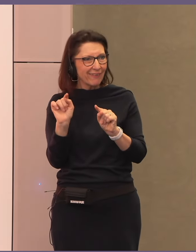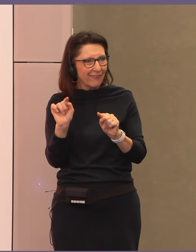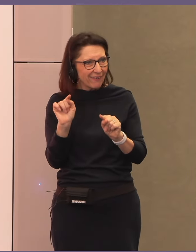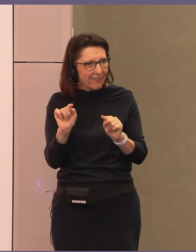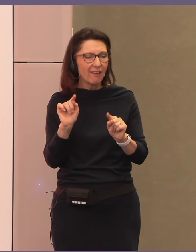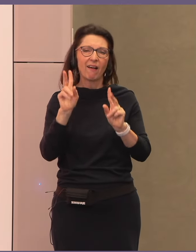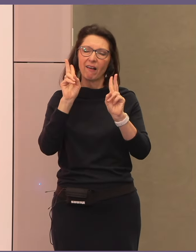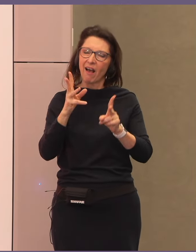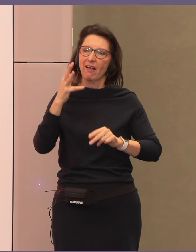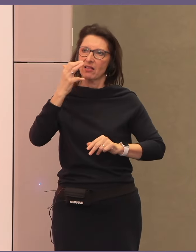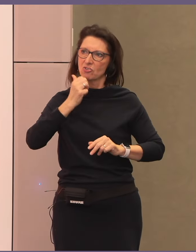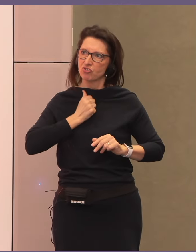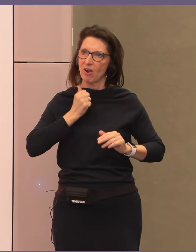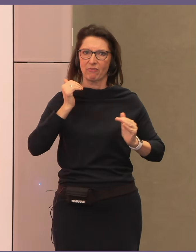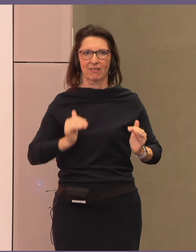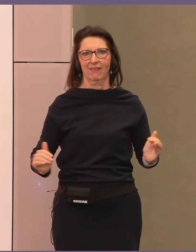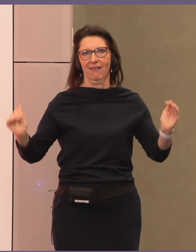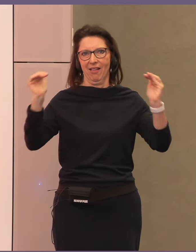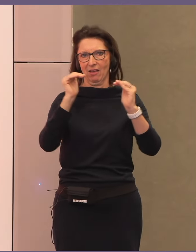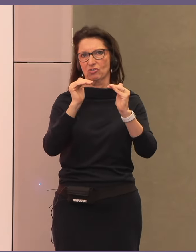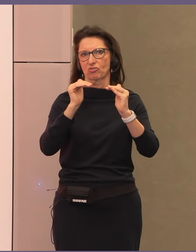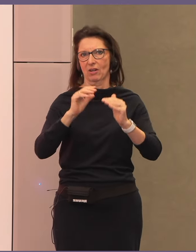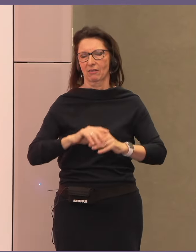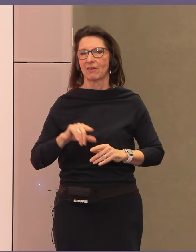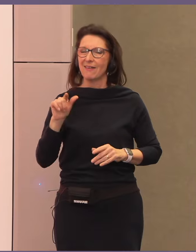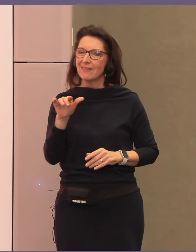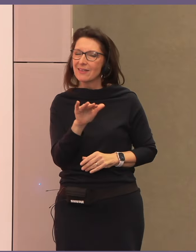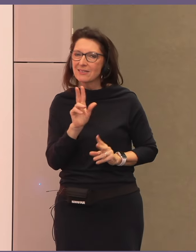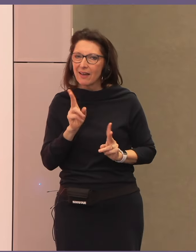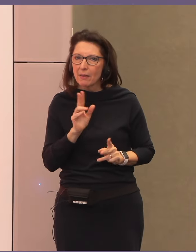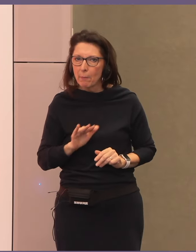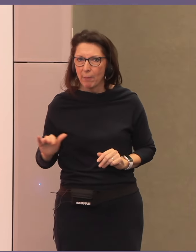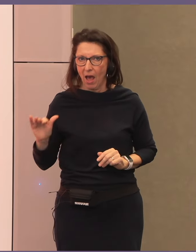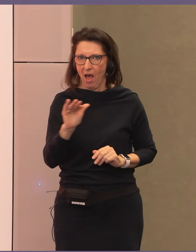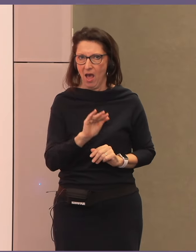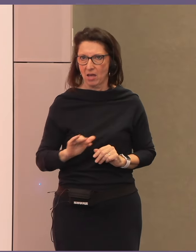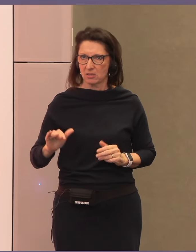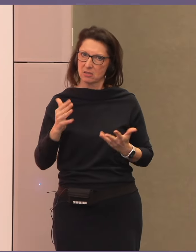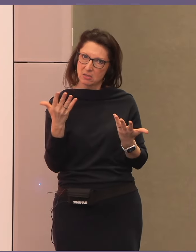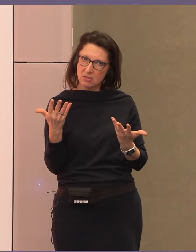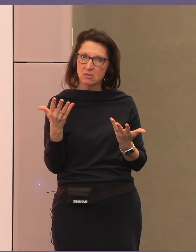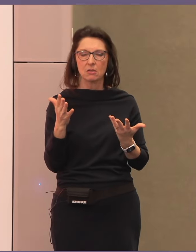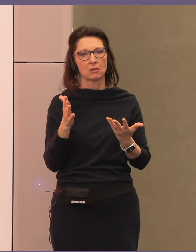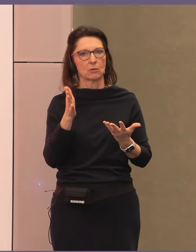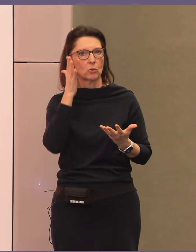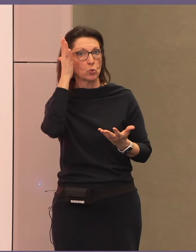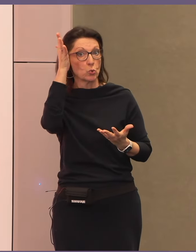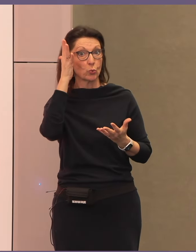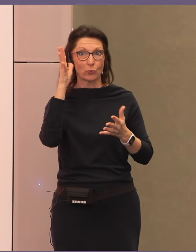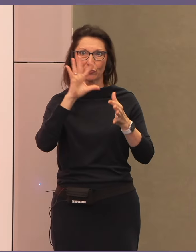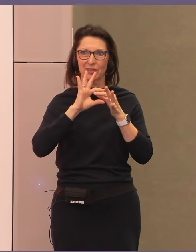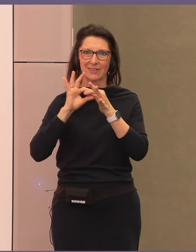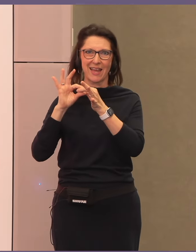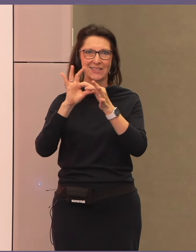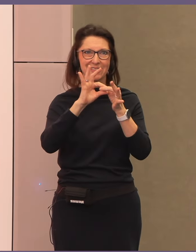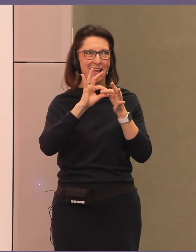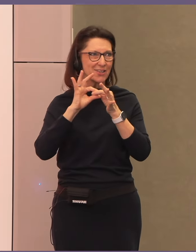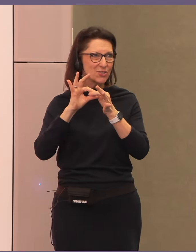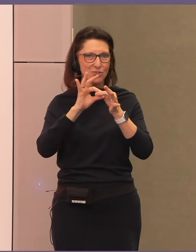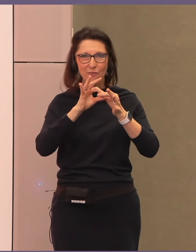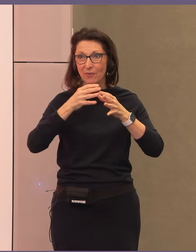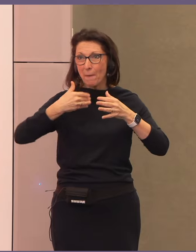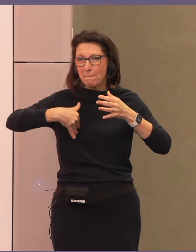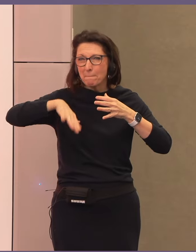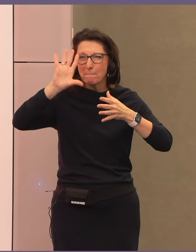Gleichstellung und Emanzipation können als Grundlage für die Bildung von breiten gesellschaftlichen Allianzen